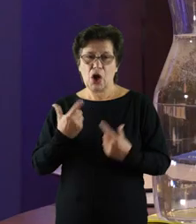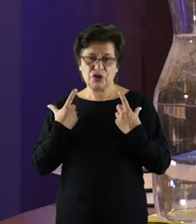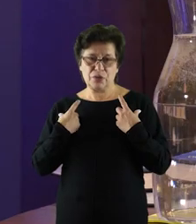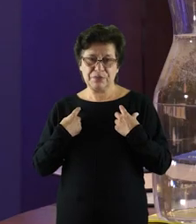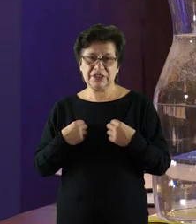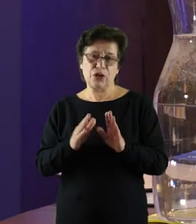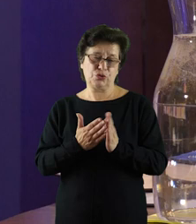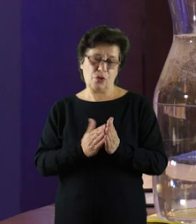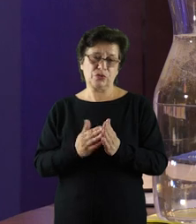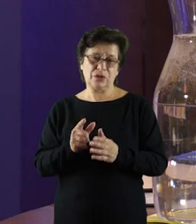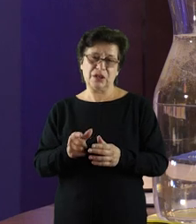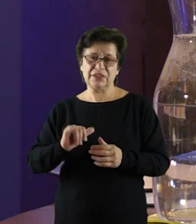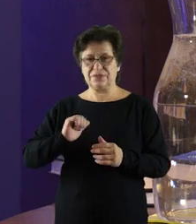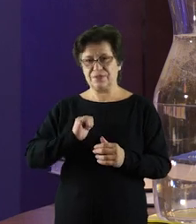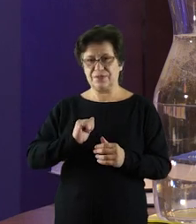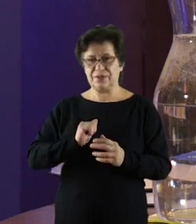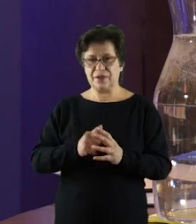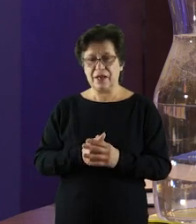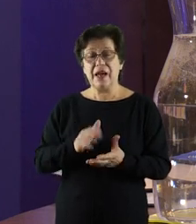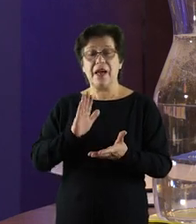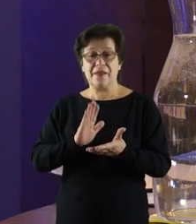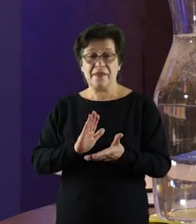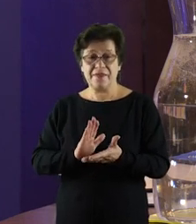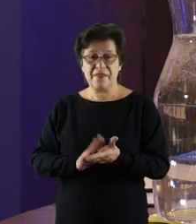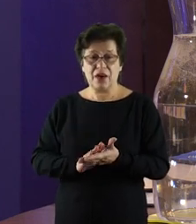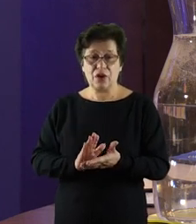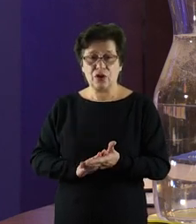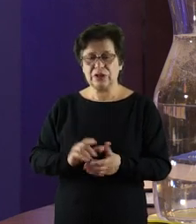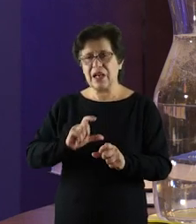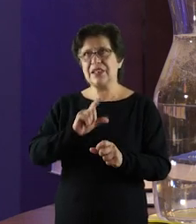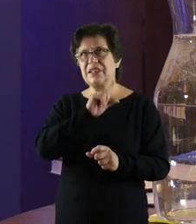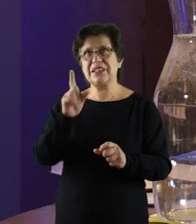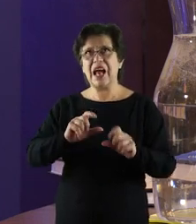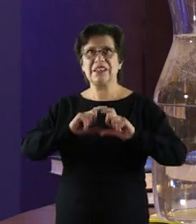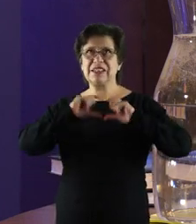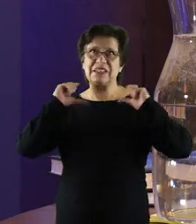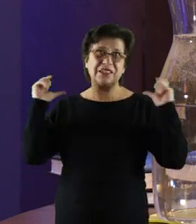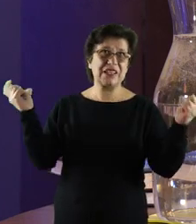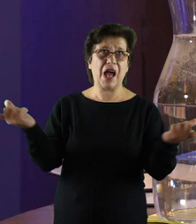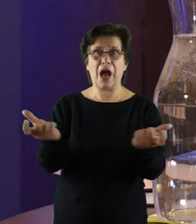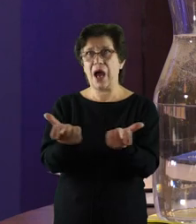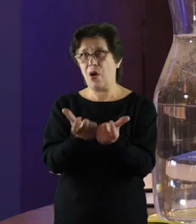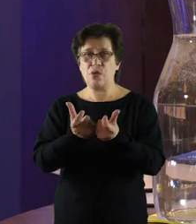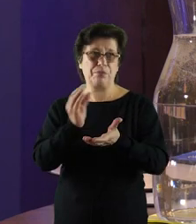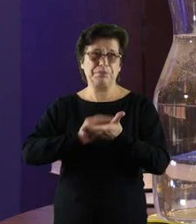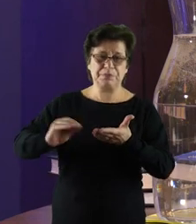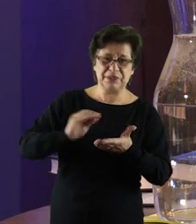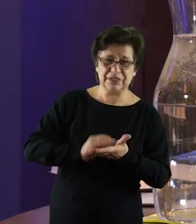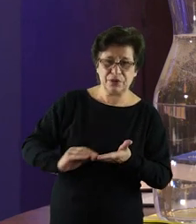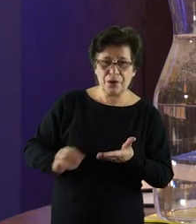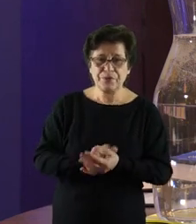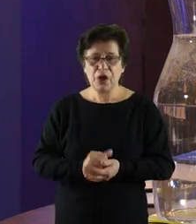ważna. Jest nagroda Gullivera, przepiękna, za całokształt twórczości. Drugie miejsce w